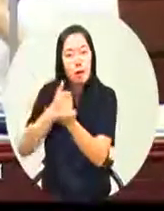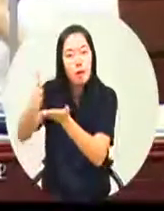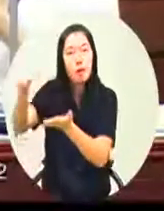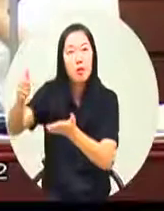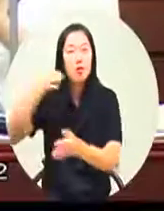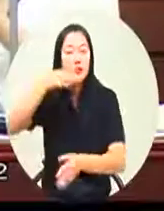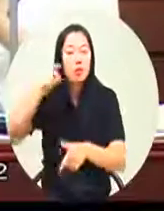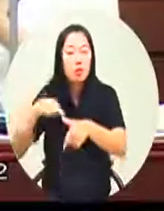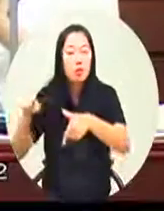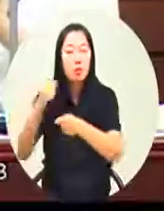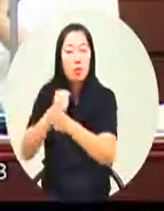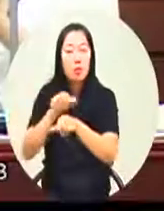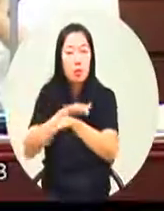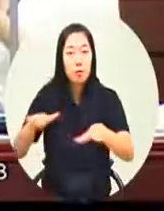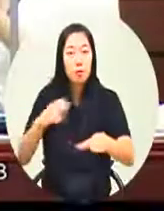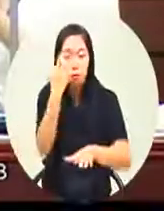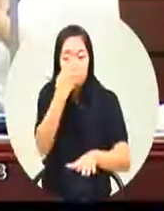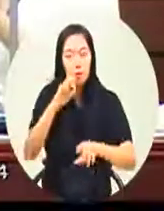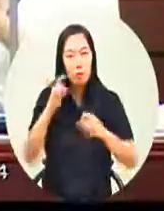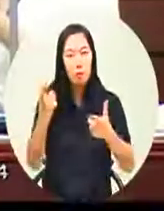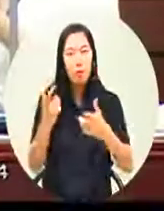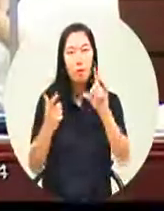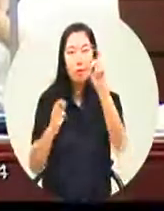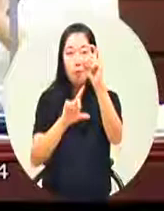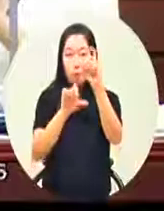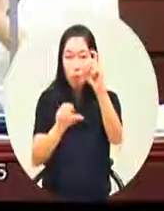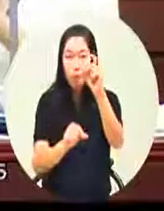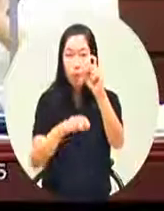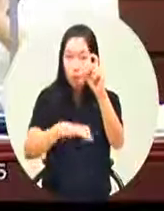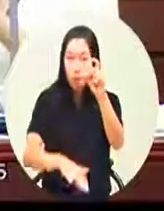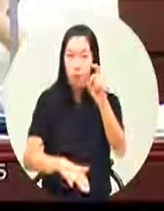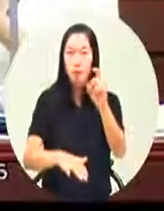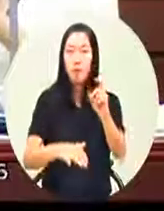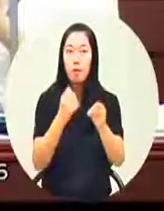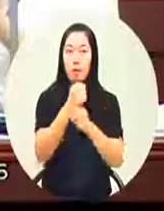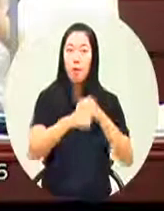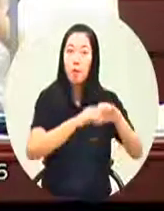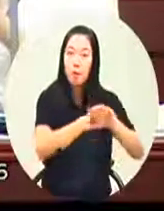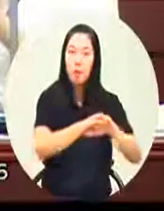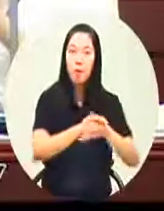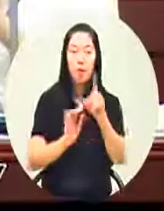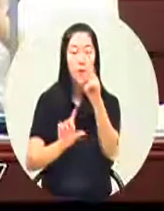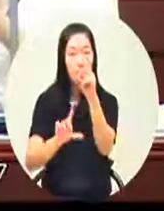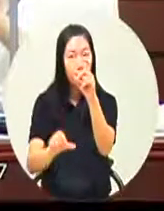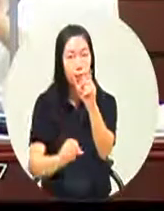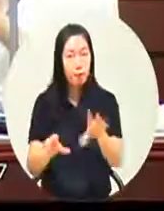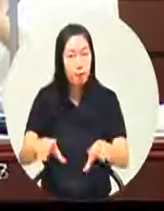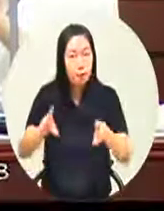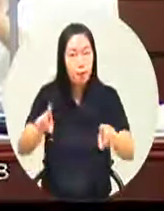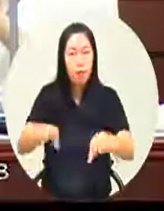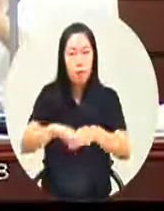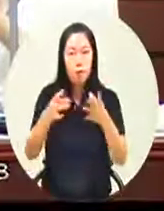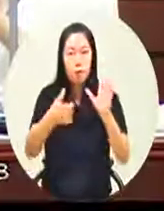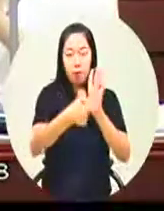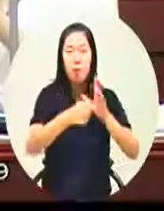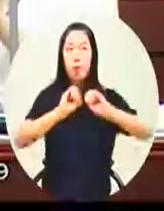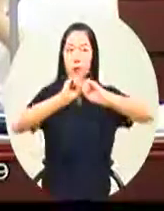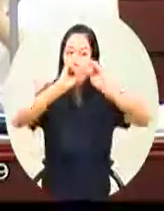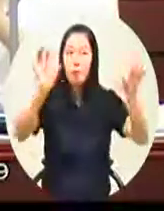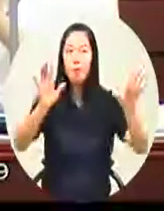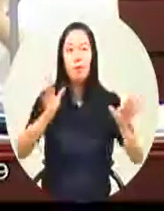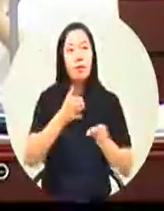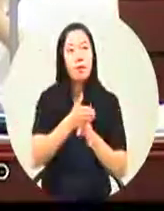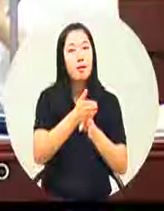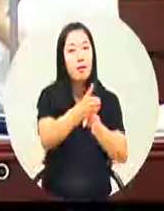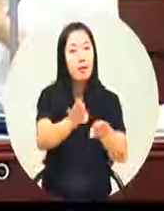的检验，那大概在十月底会完成，十一月初我们会正式 挂牌正式营运。 有机会到